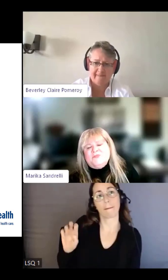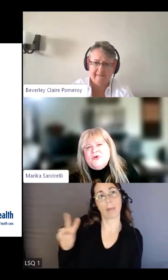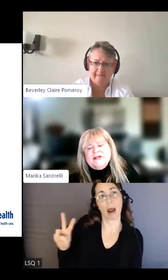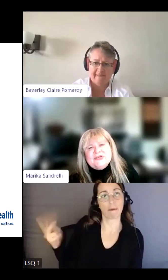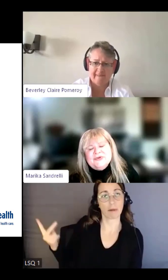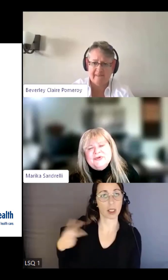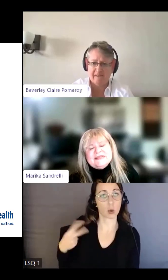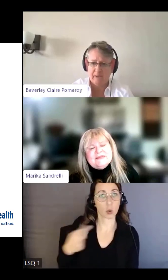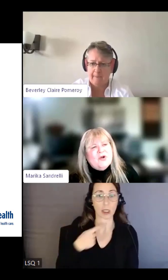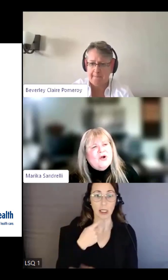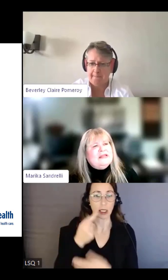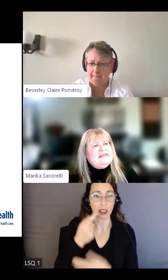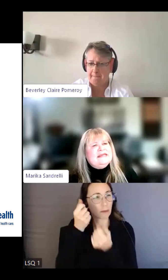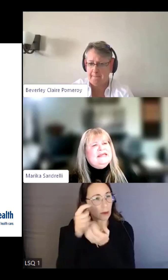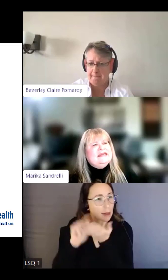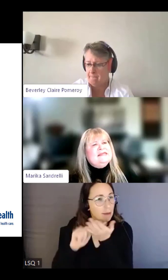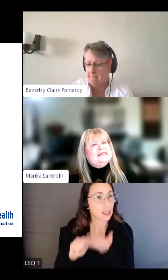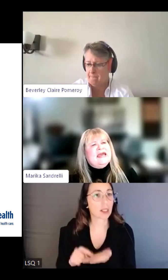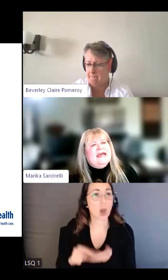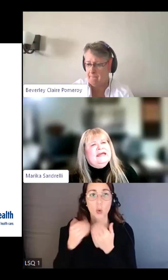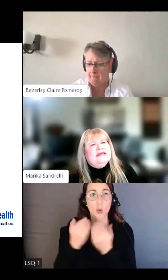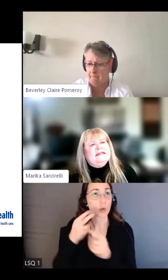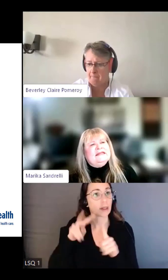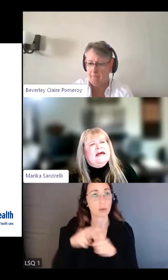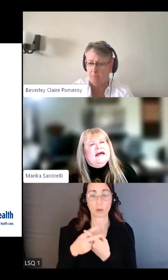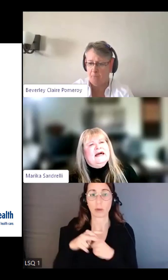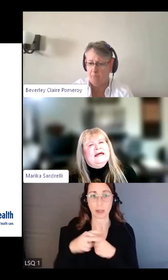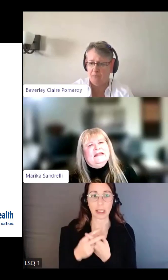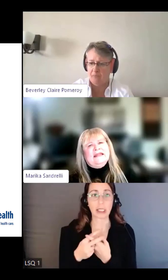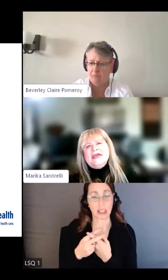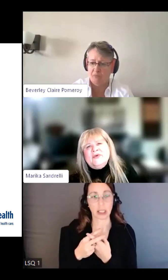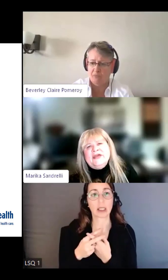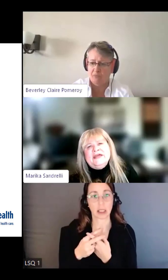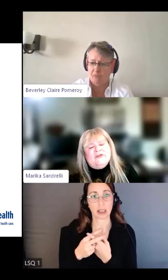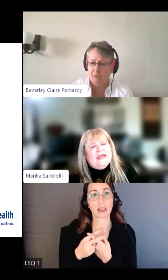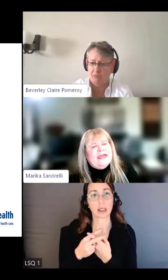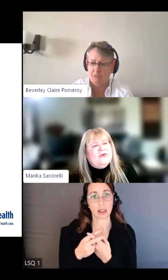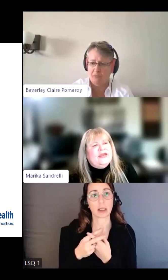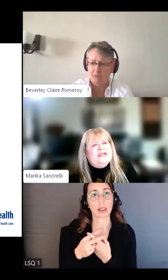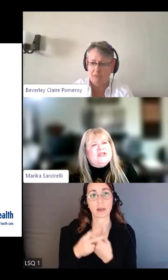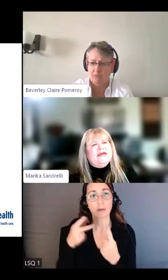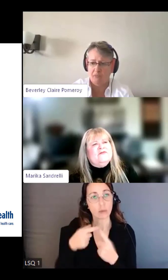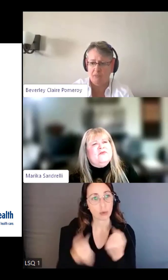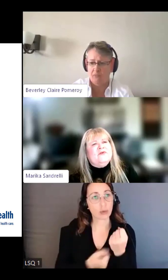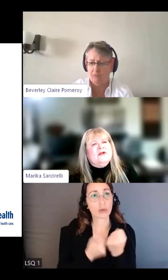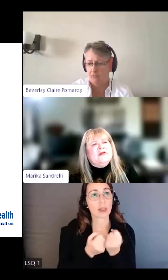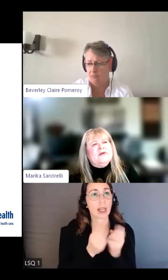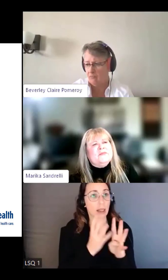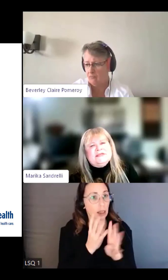de soutien clinique, les politiques, le langage.